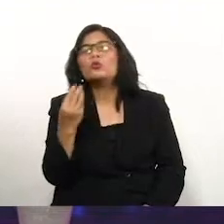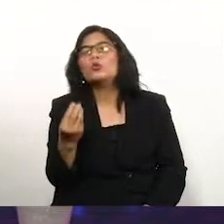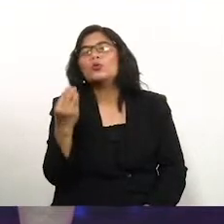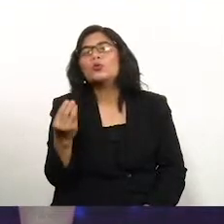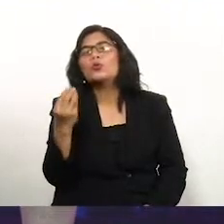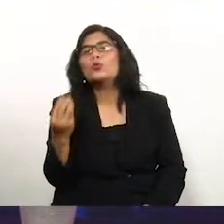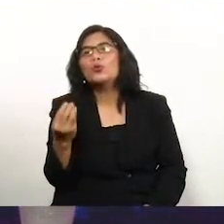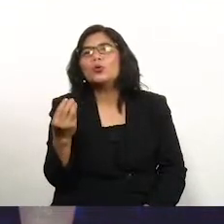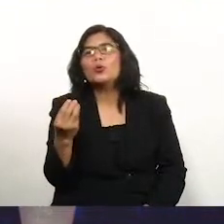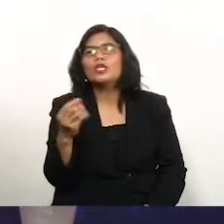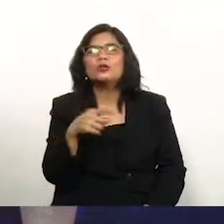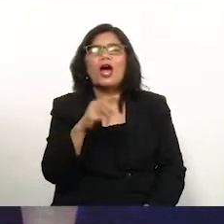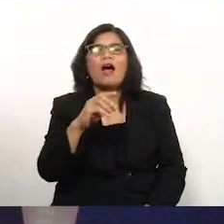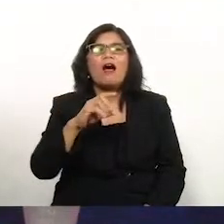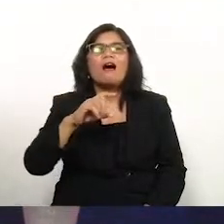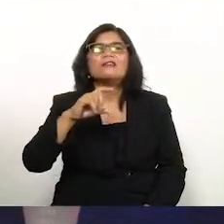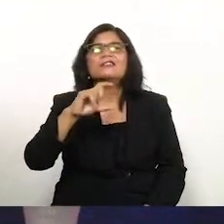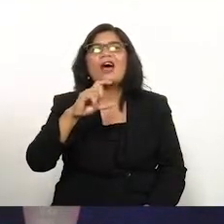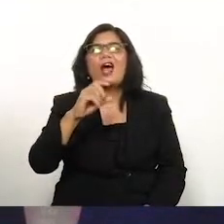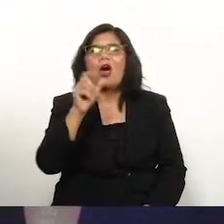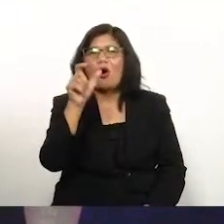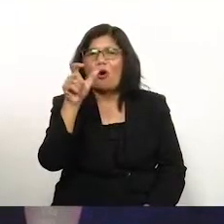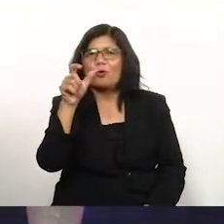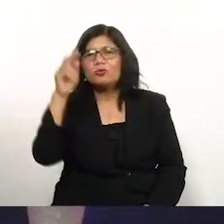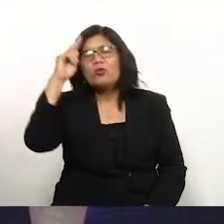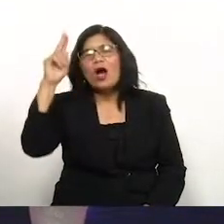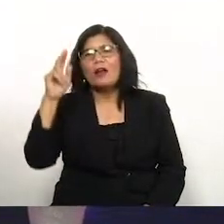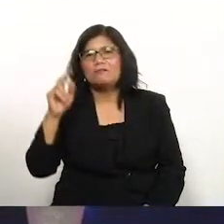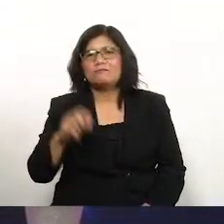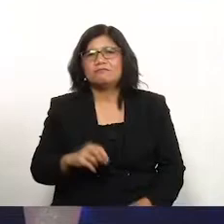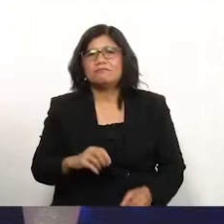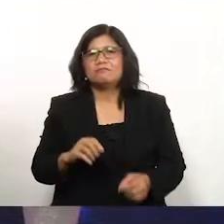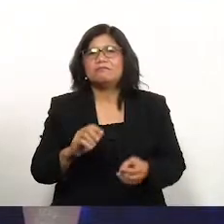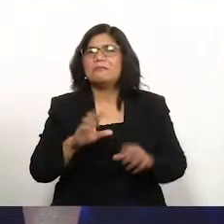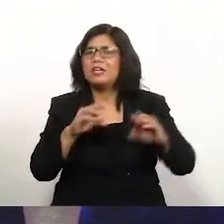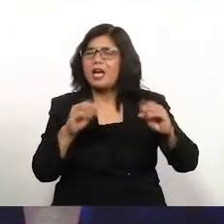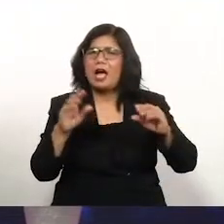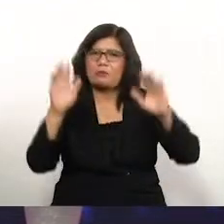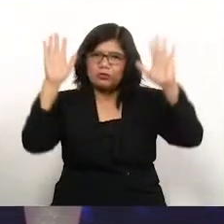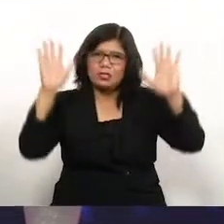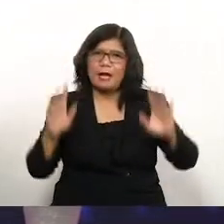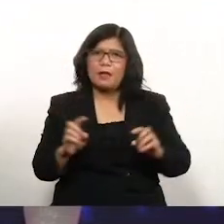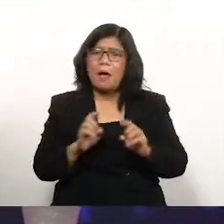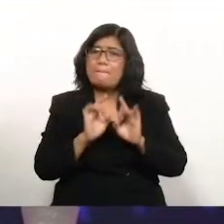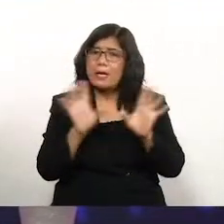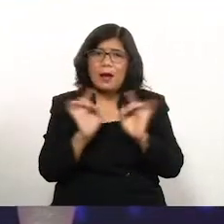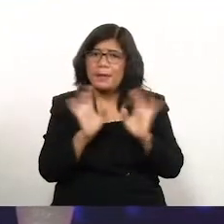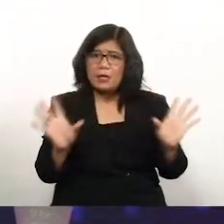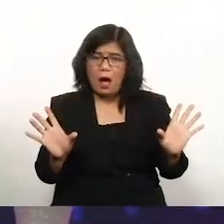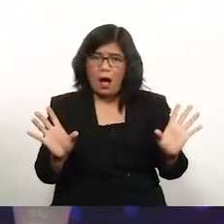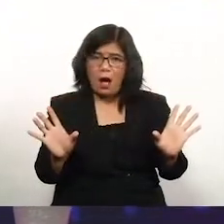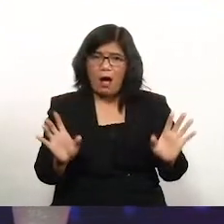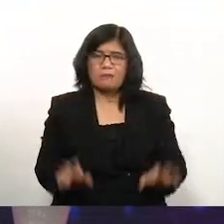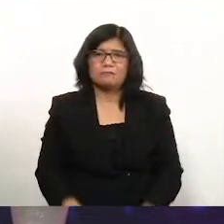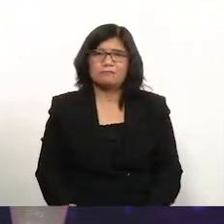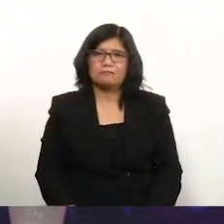mengerjakan mujizat dalam hidupnya atau cara Tuhan bekerja kan beda-beda Hai Kebetulan saya bukan